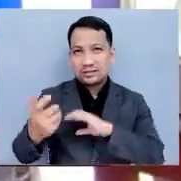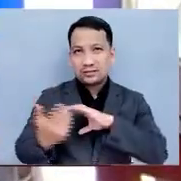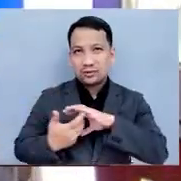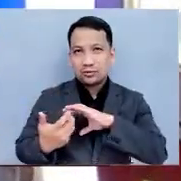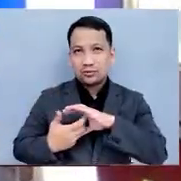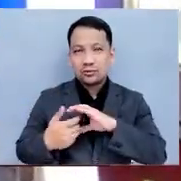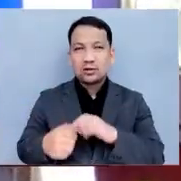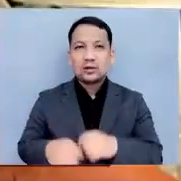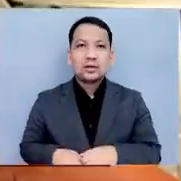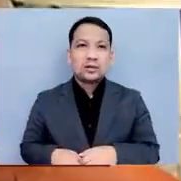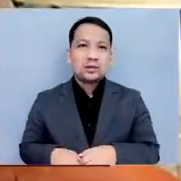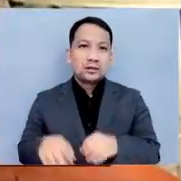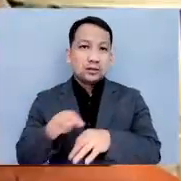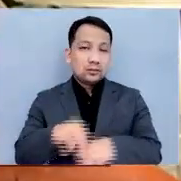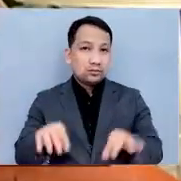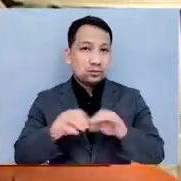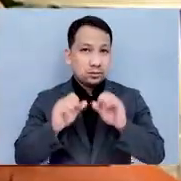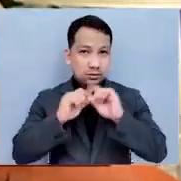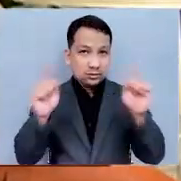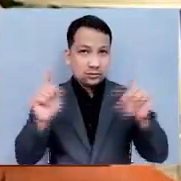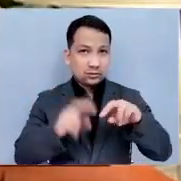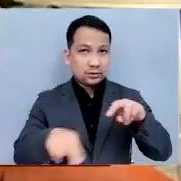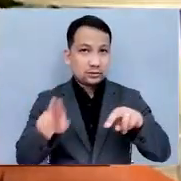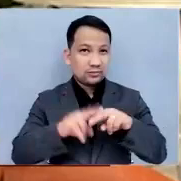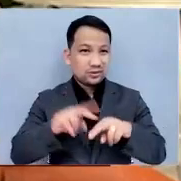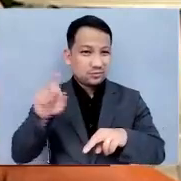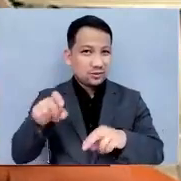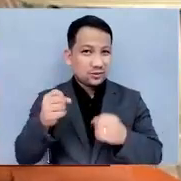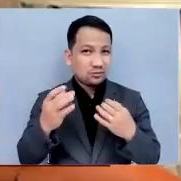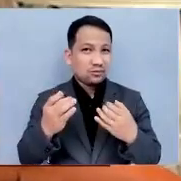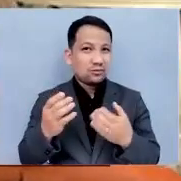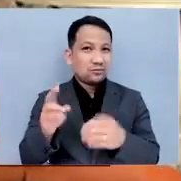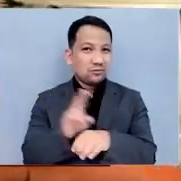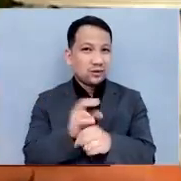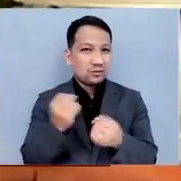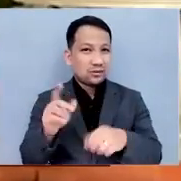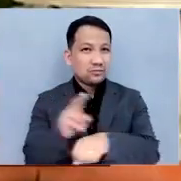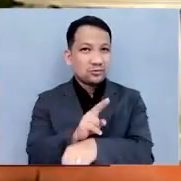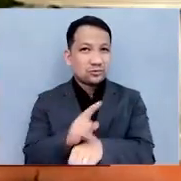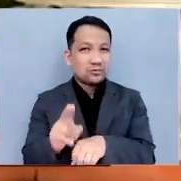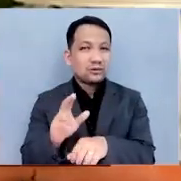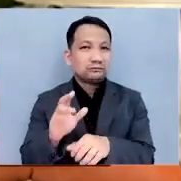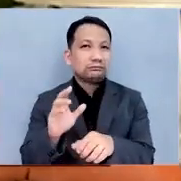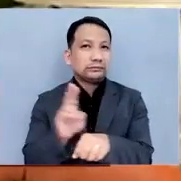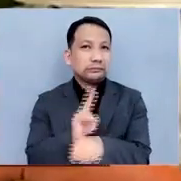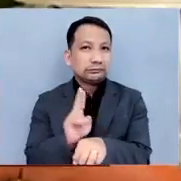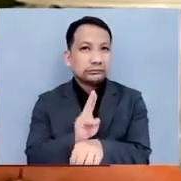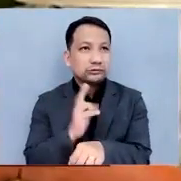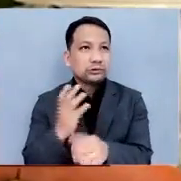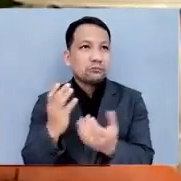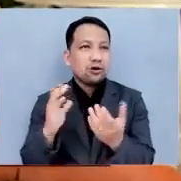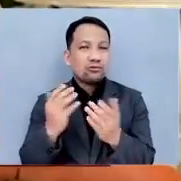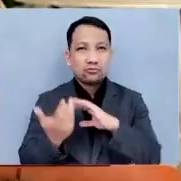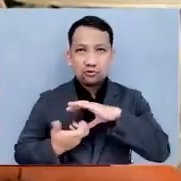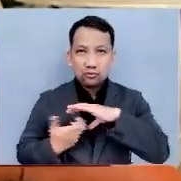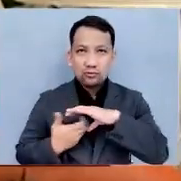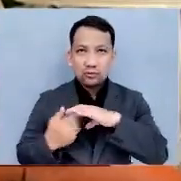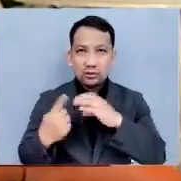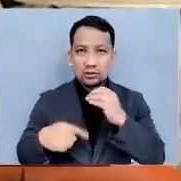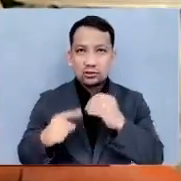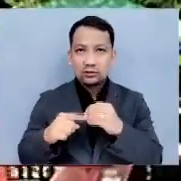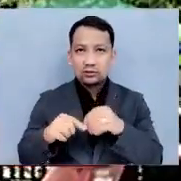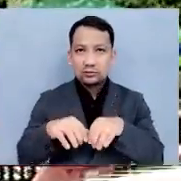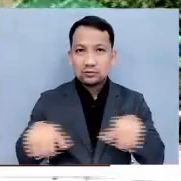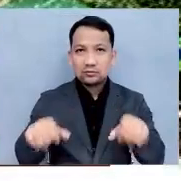Biglang magkaroon ng sudden increase ng demand sa ating mga customers, posibleng maapektuhan yung mga in-place mitigating measures